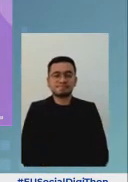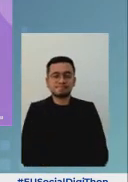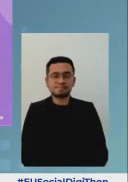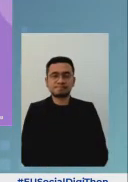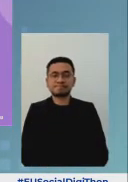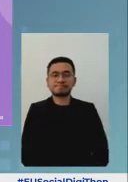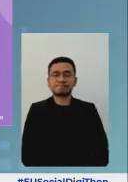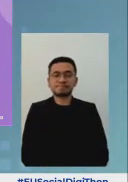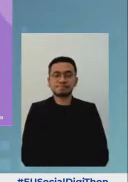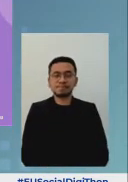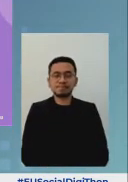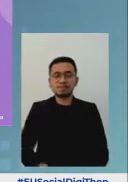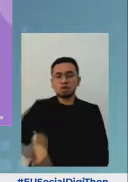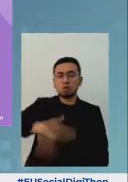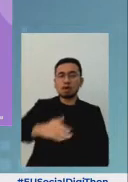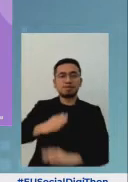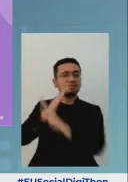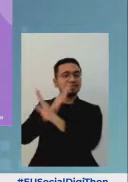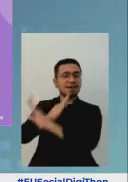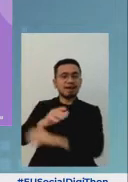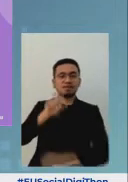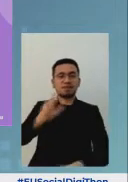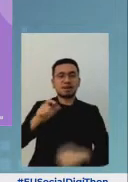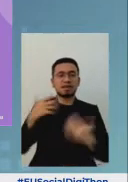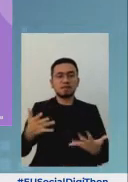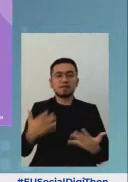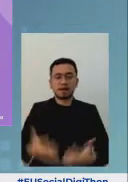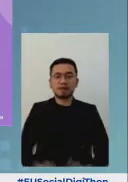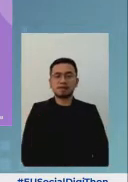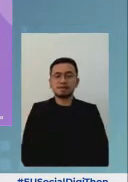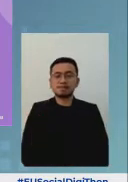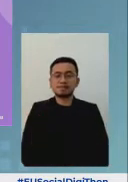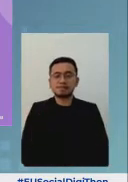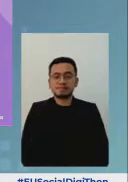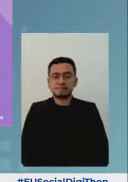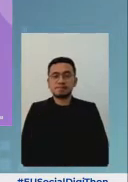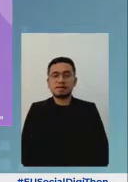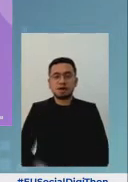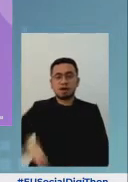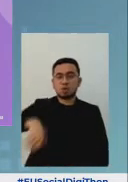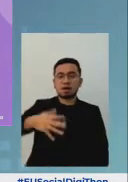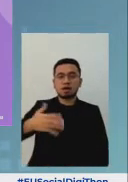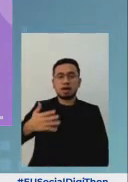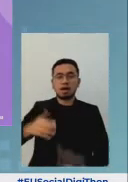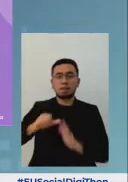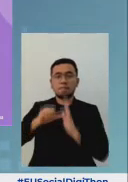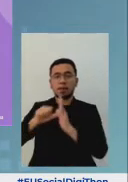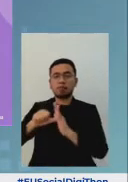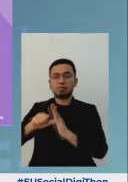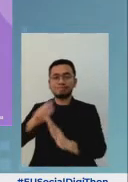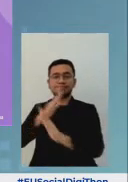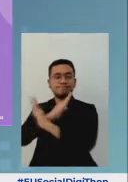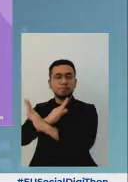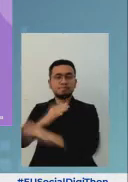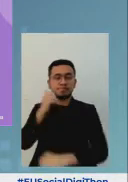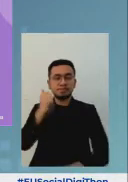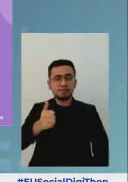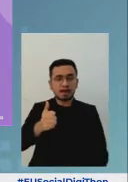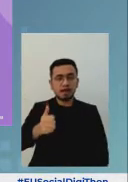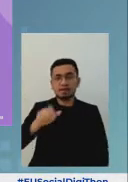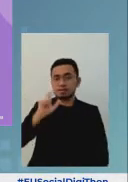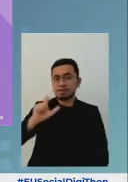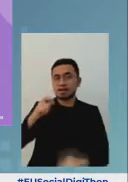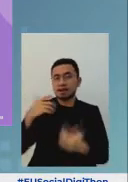Nah, jadi keluarga itu sebetulnya sangat bisa membantu mencegah. Ya, jadi misalnya dengan